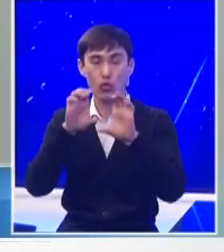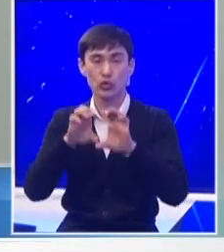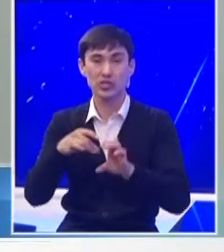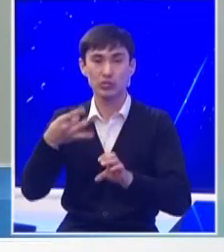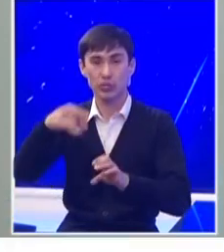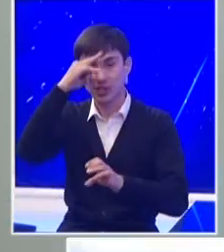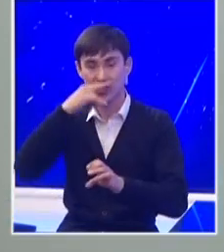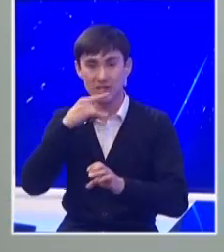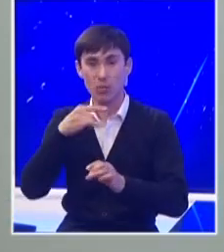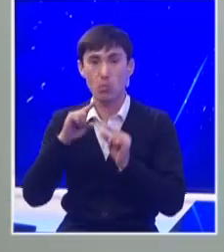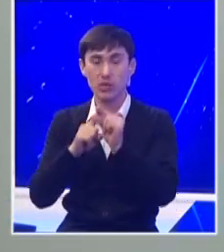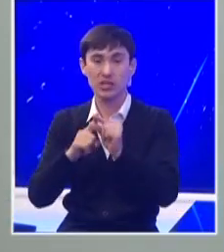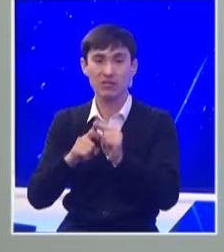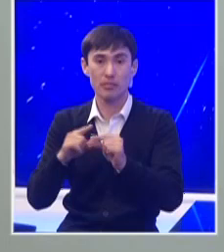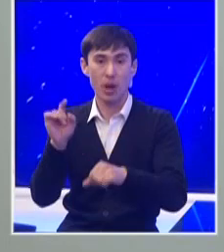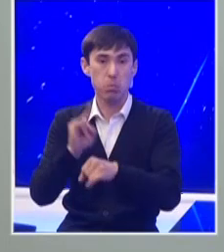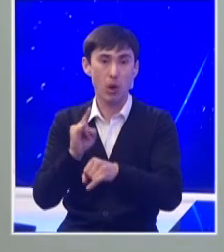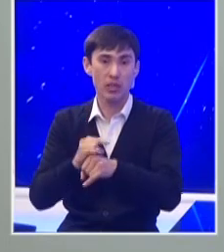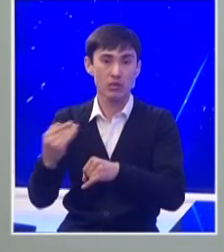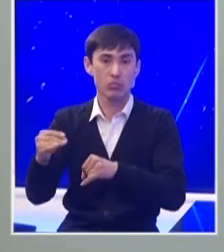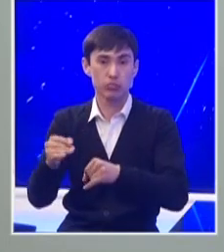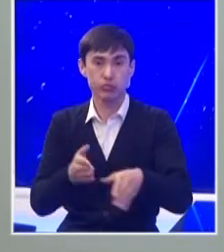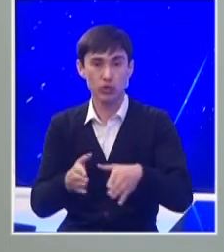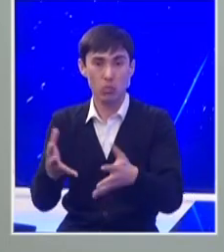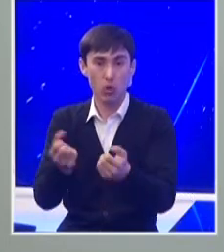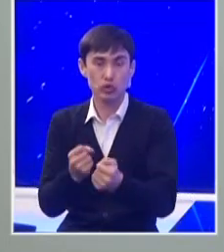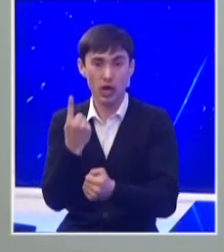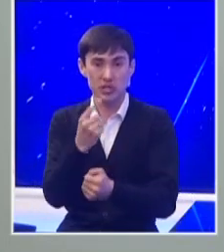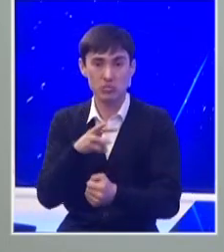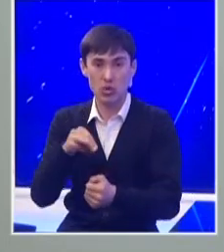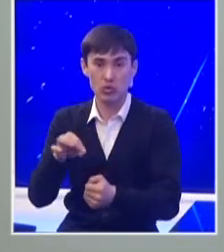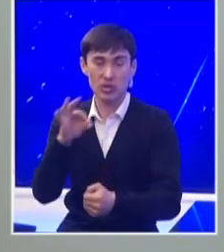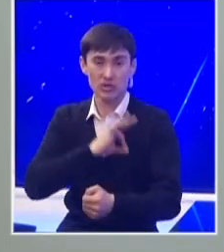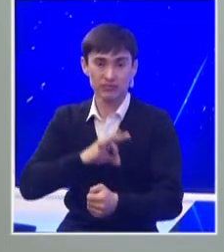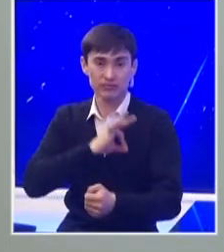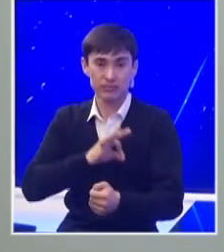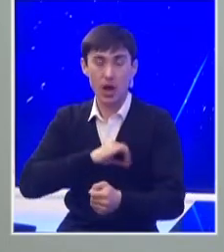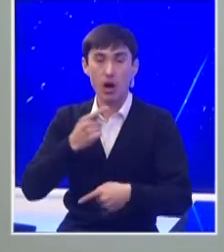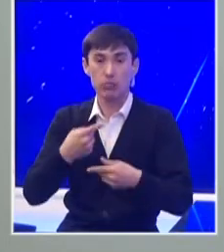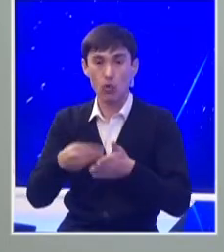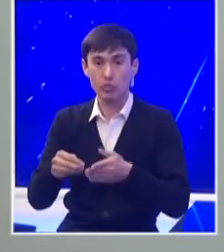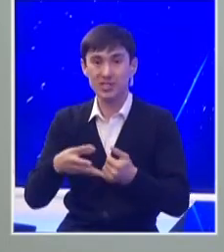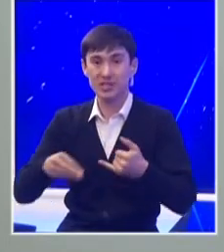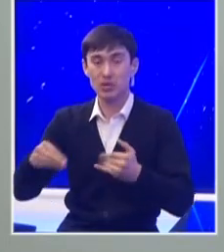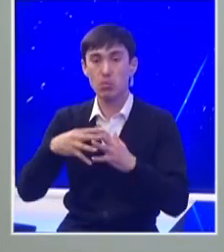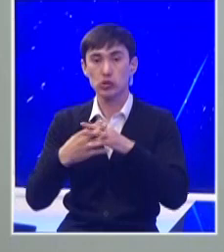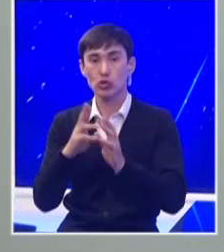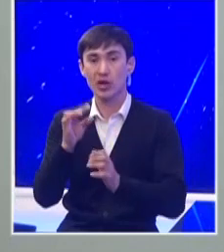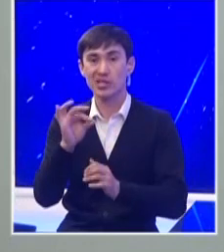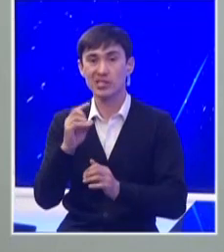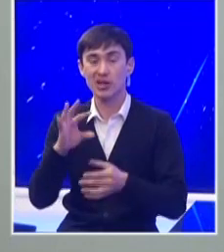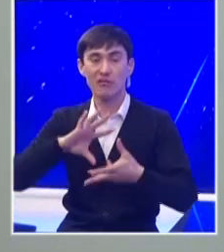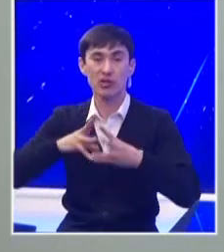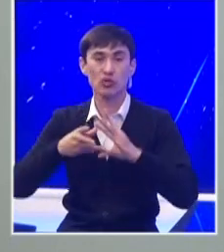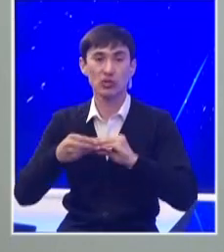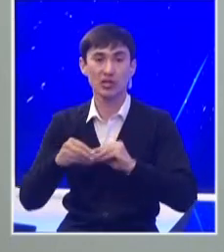словам потерпевших, подозреваемый обманным путем получил от каждого из них по 1 миллиону тенге для покупки земли в поселке Кайназар. В